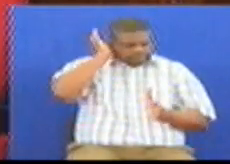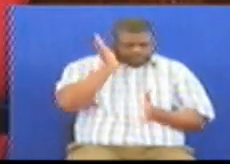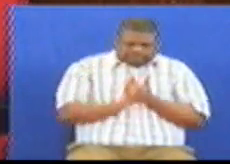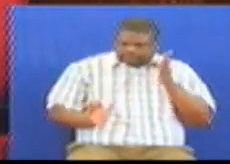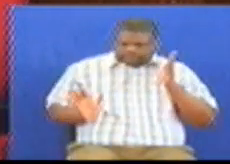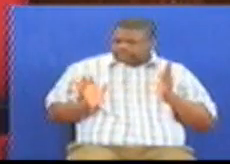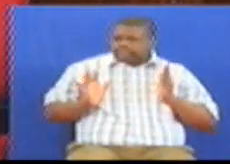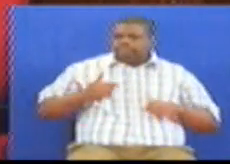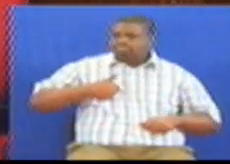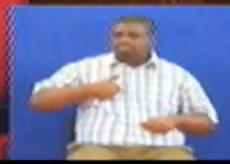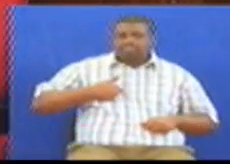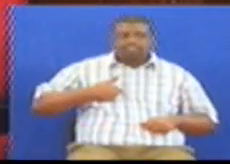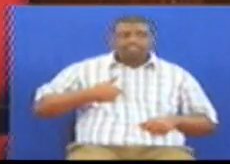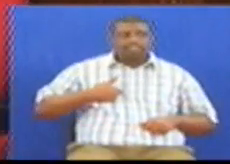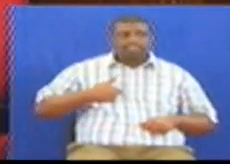Lakini pia